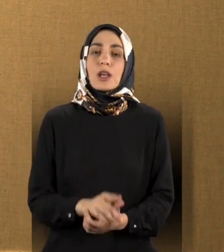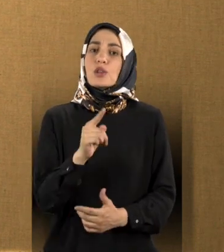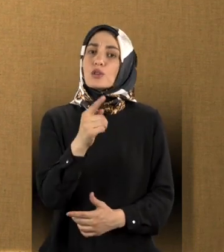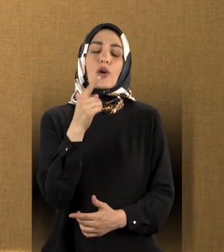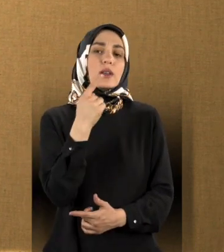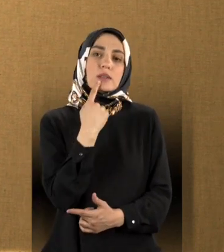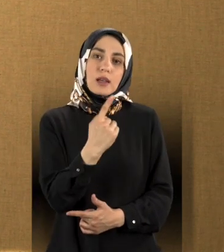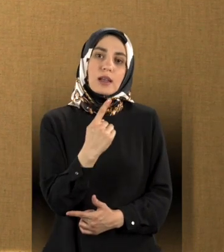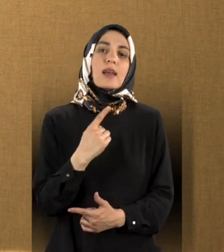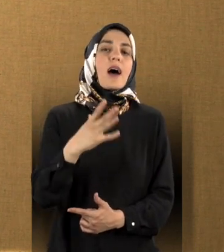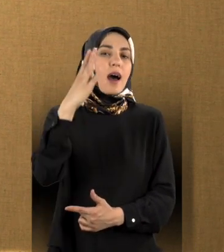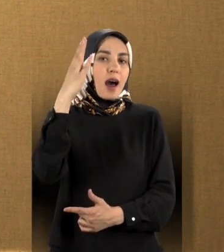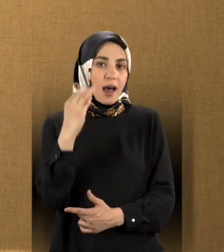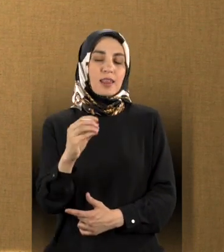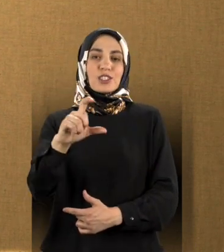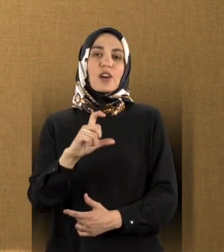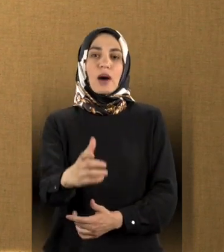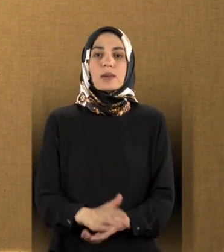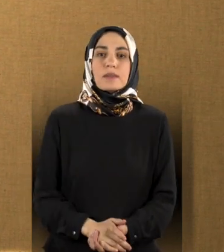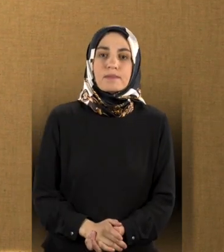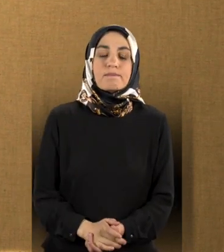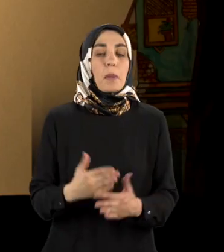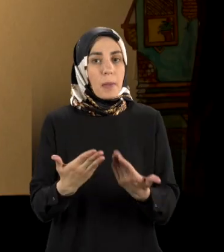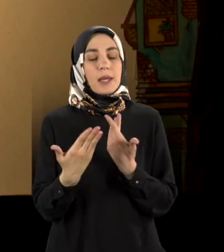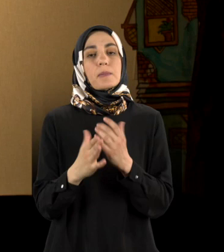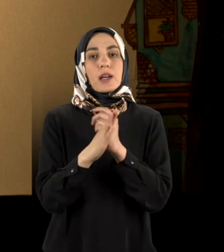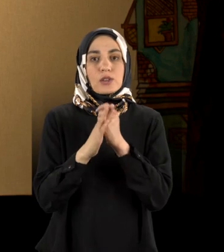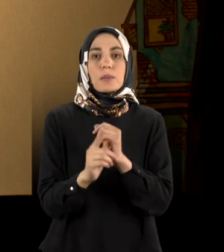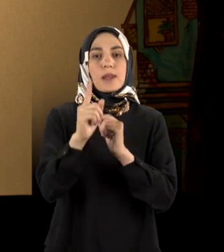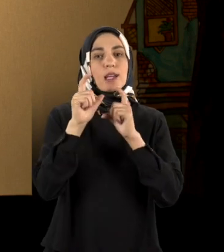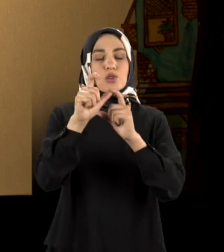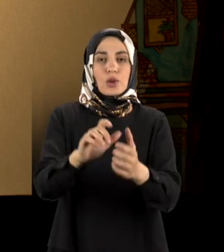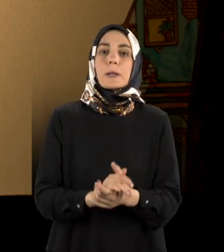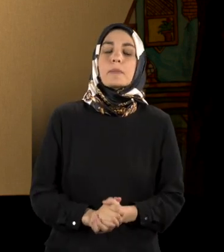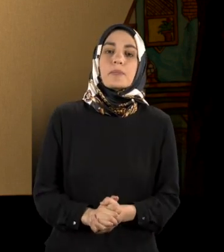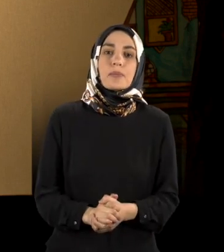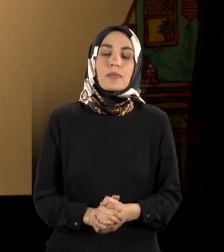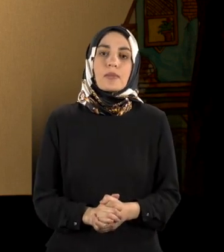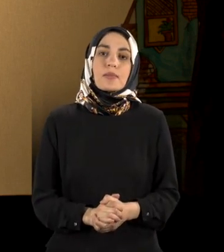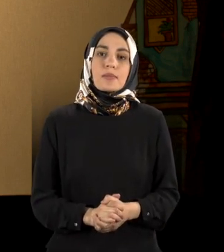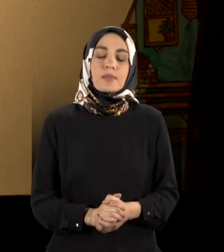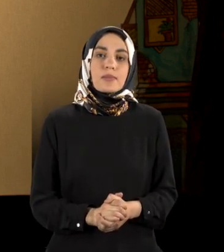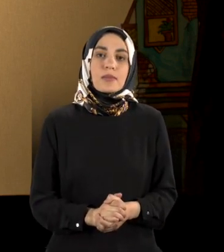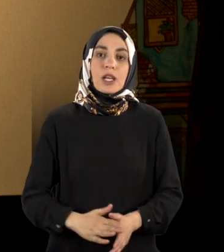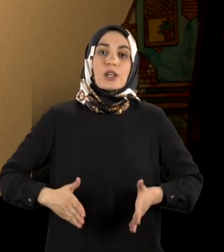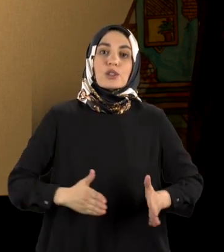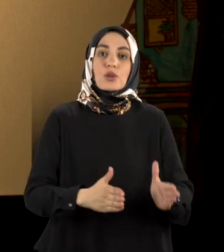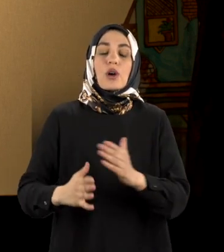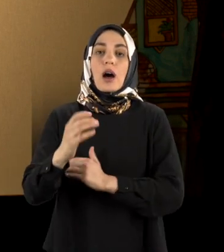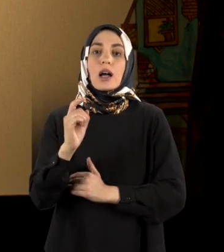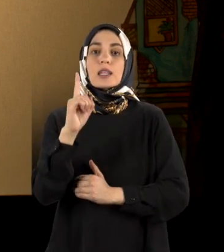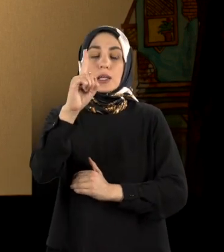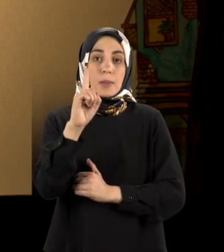bilmece demek Söyle bilmece nial cevabını Peki karagözüm bir tane sorayım hadi sor bakalım